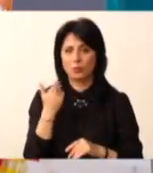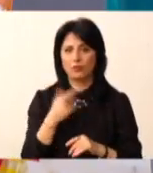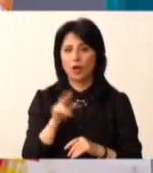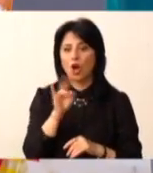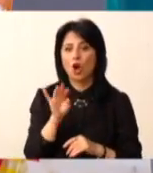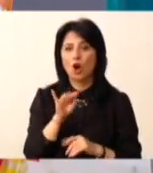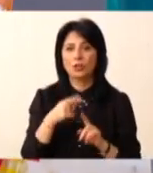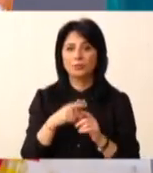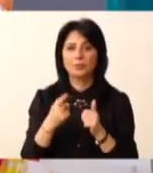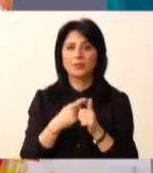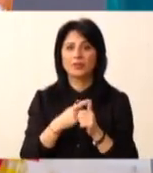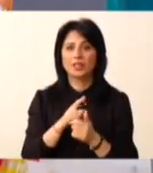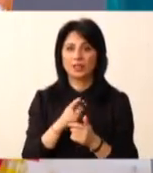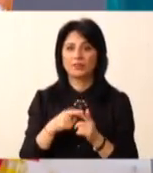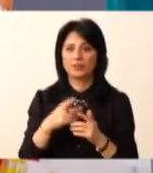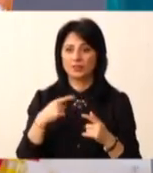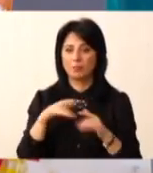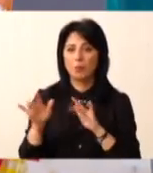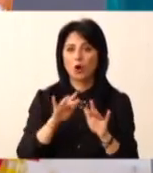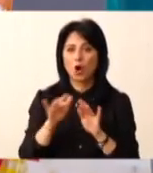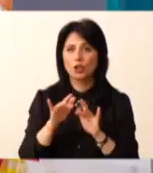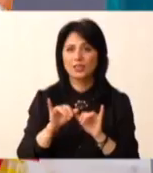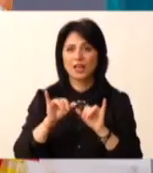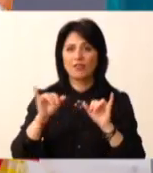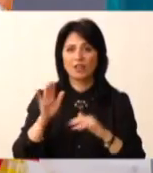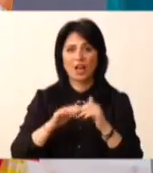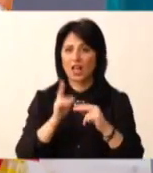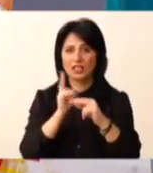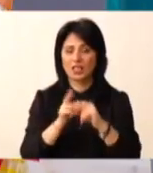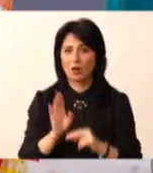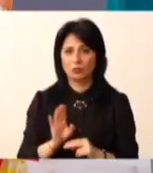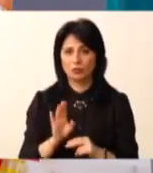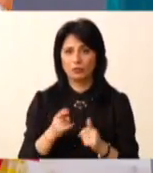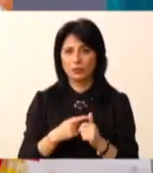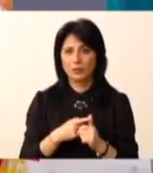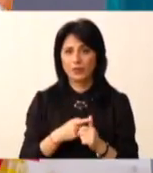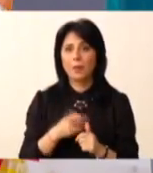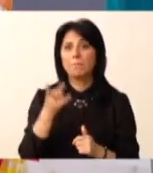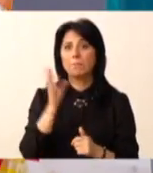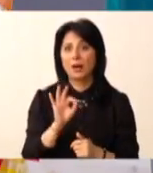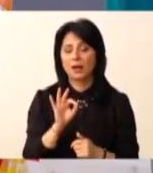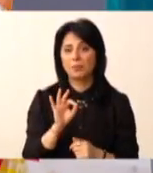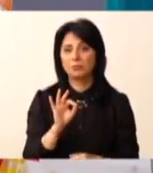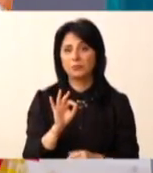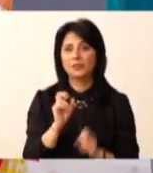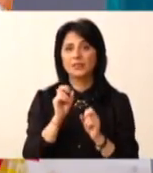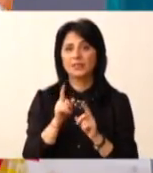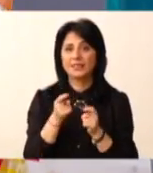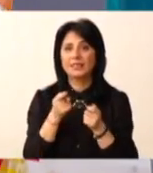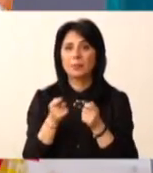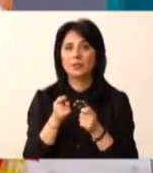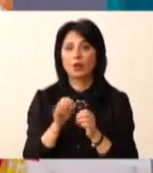იოდის პროფილაქტიკური დოზები აუტოიმუნური პროცესის განვითარებას ხელს არ უწყობს, მაგრამ არის საფრთხილო,